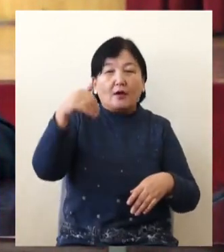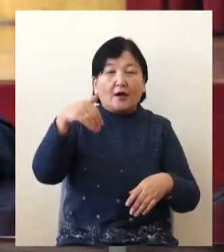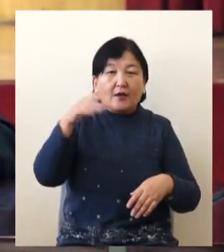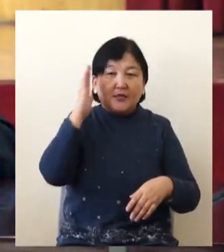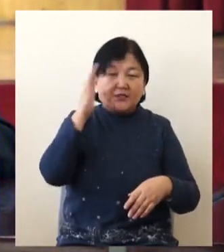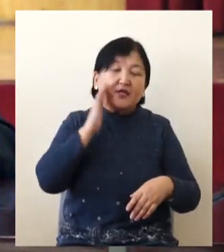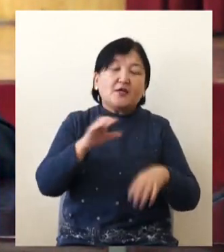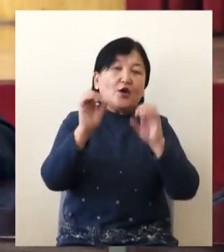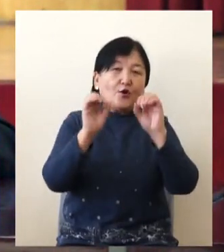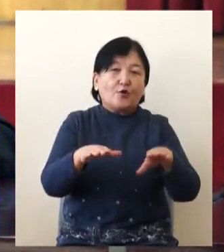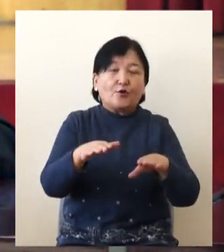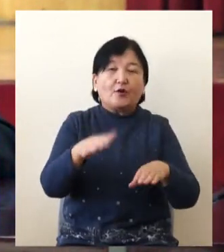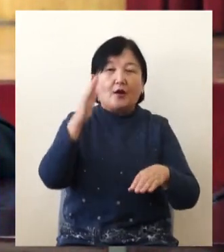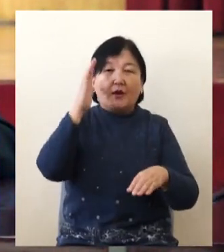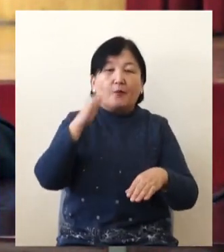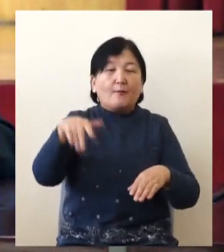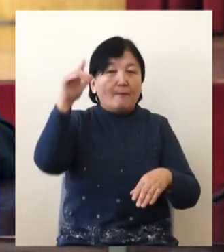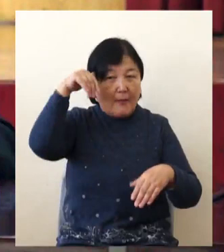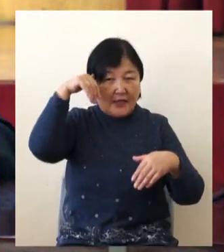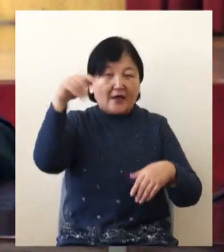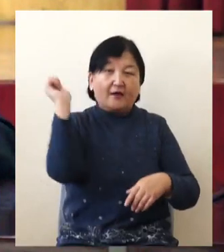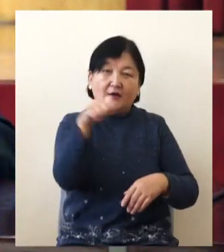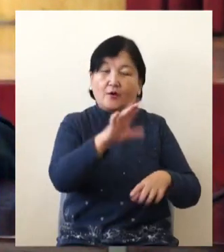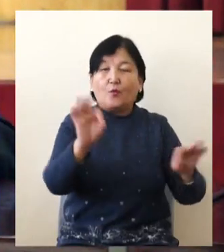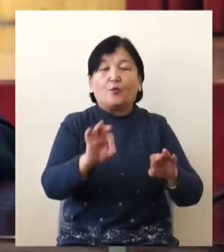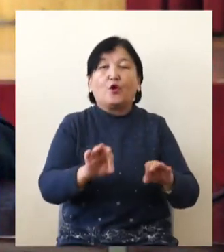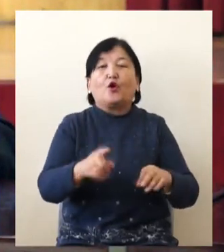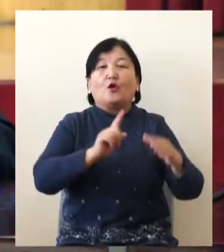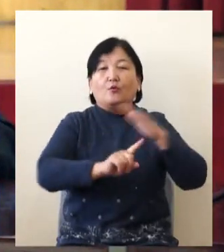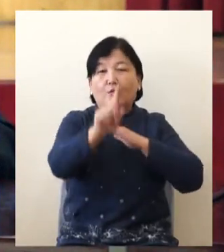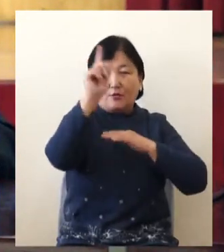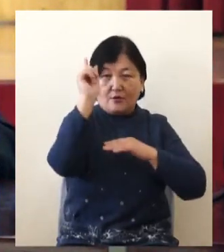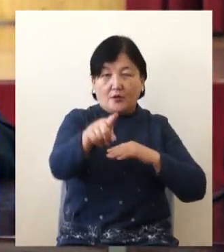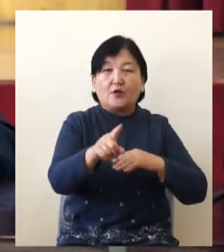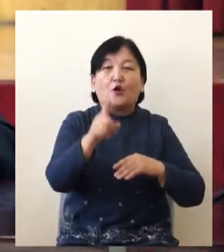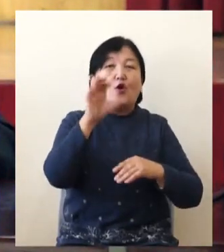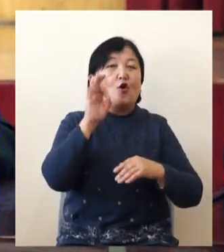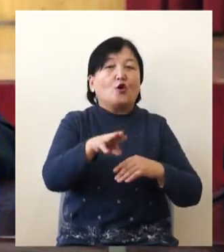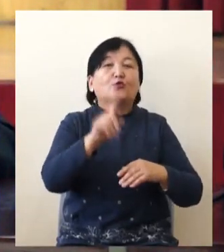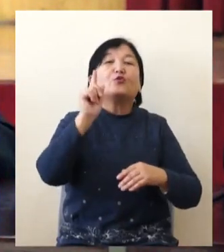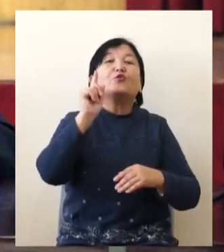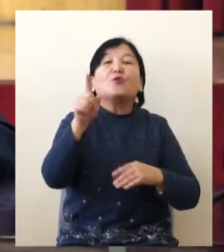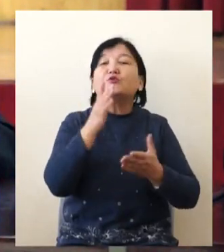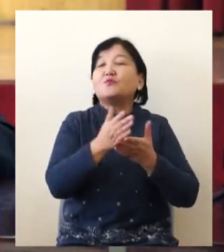хуучин приус бариад машин барьж чадахгүй тэгээ сурсаад сурсан болоо замын бүглөө болоод